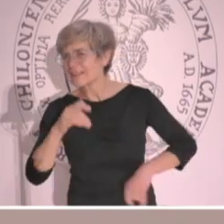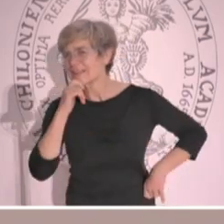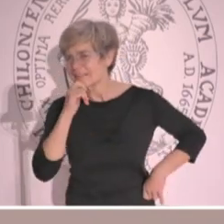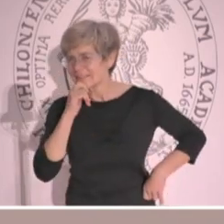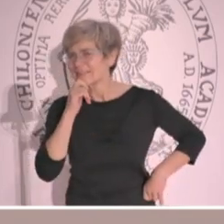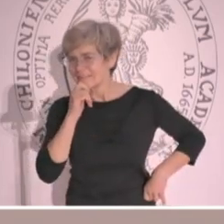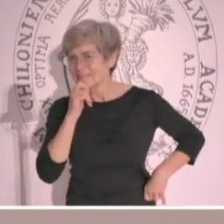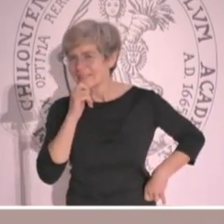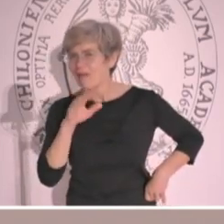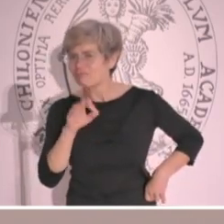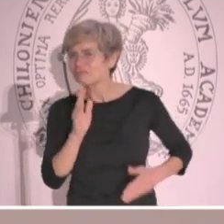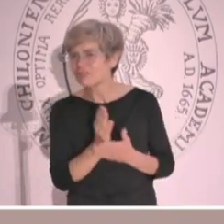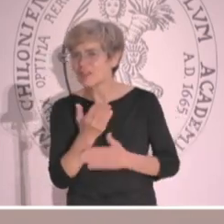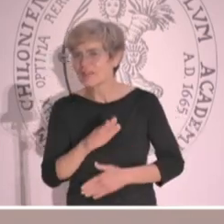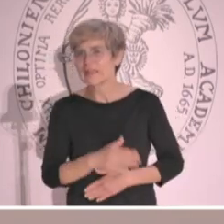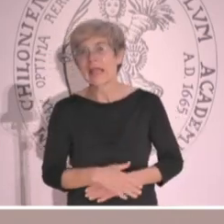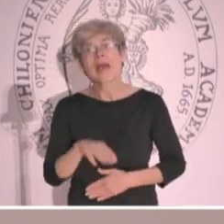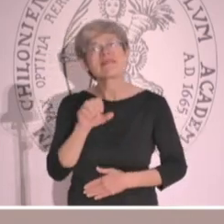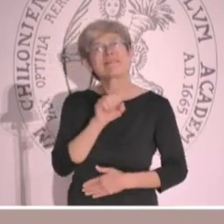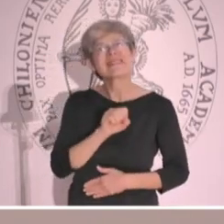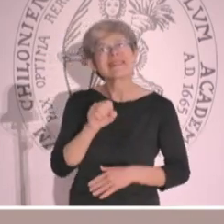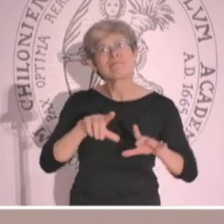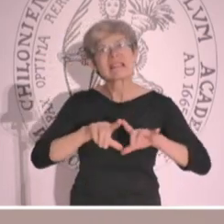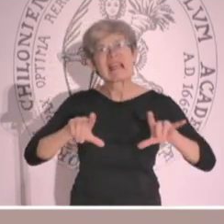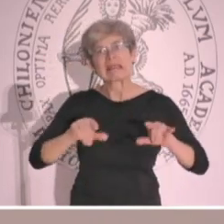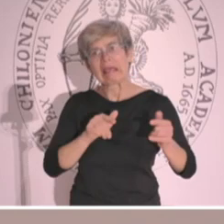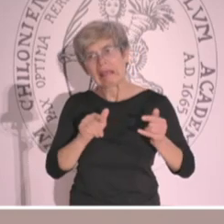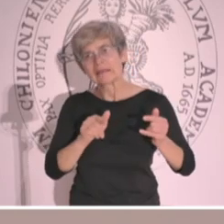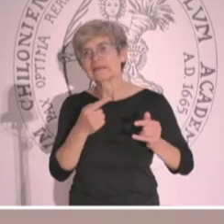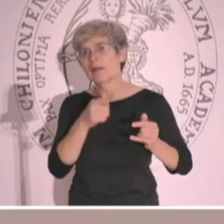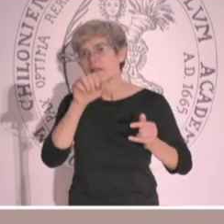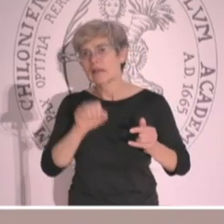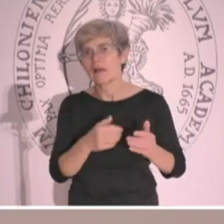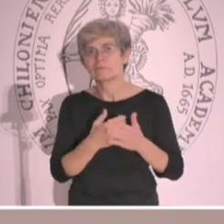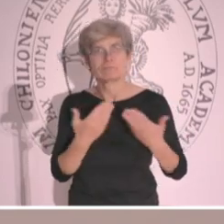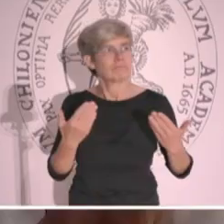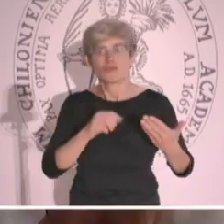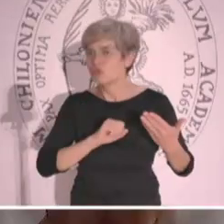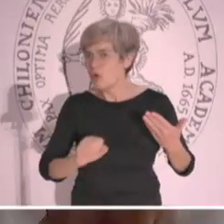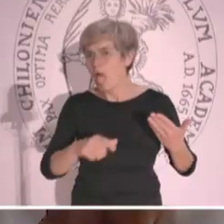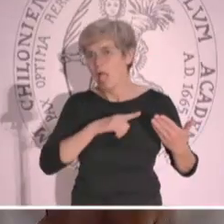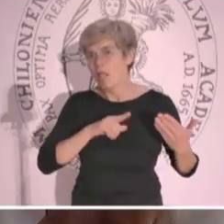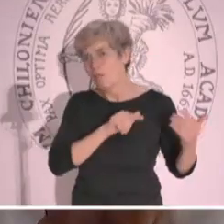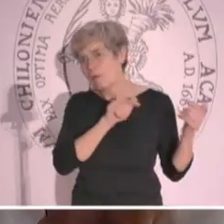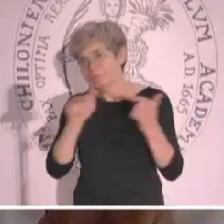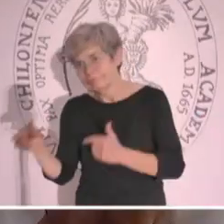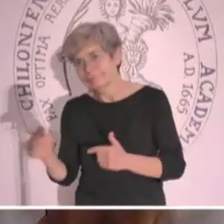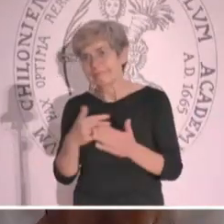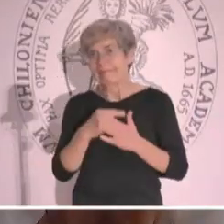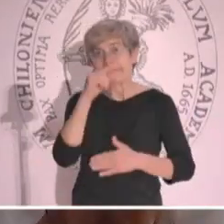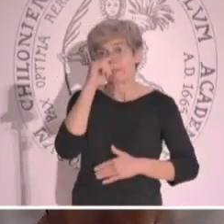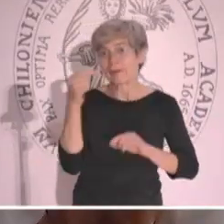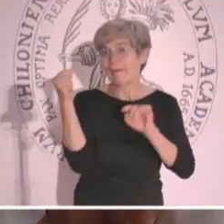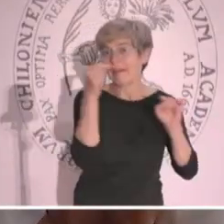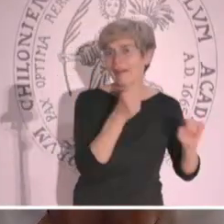ich, auch eine sehr gute Entscheidung. Mit Ihrem Semesterticket können Sie in sehr kurzer Zeit in Lübeck sein. Sie können nach St. Peter-Ording zum Surfen